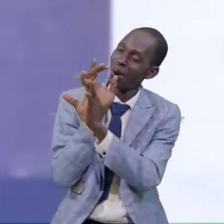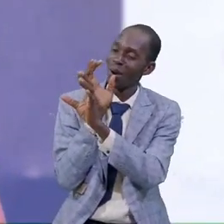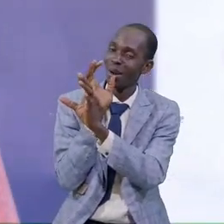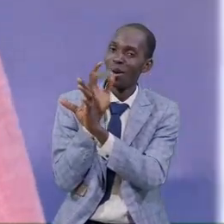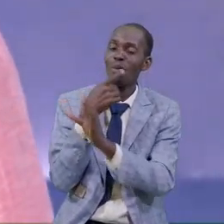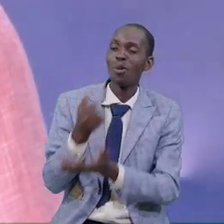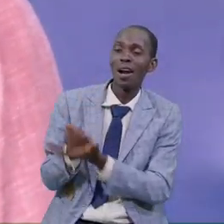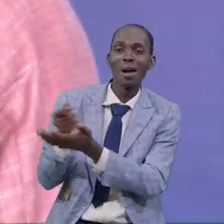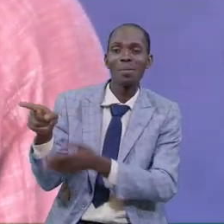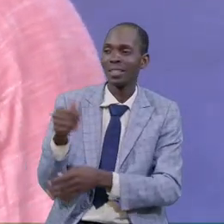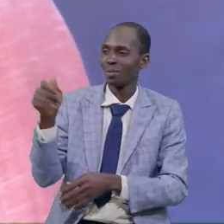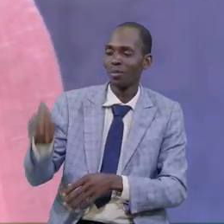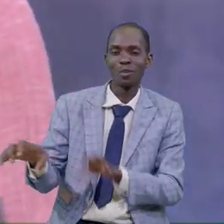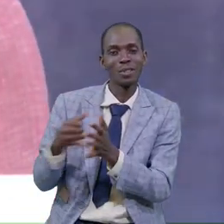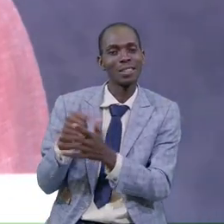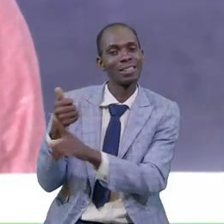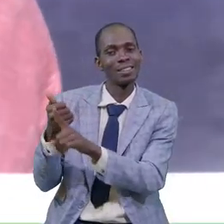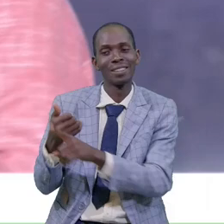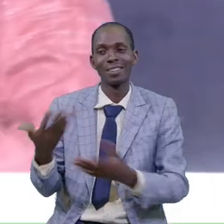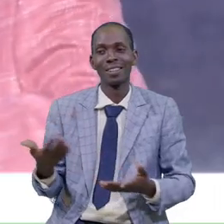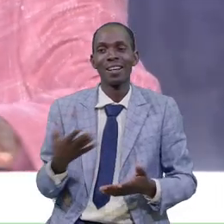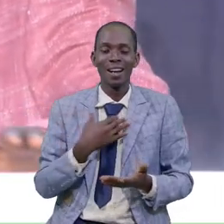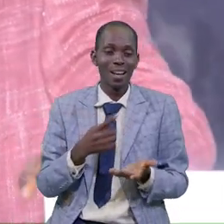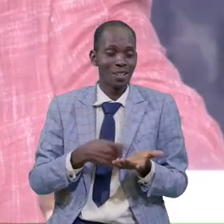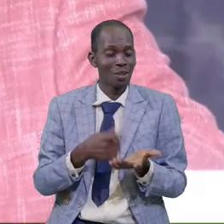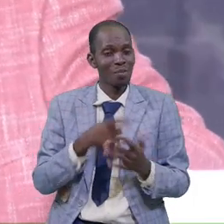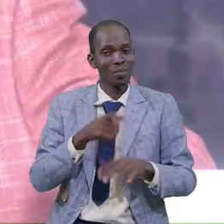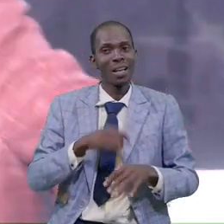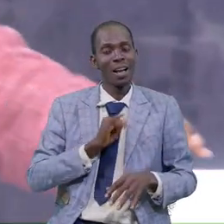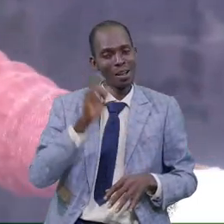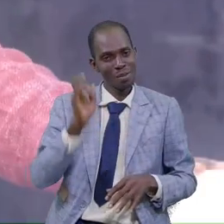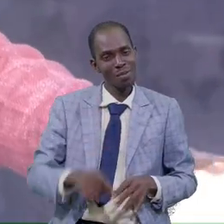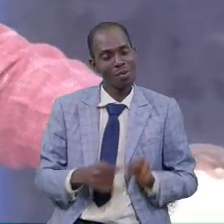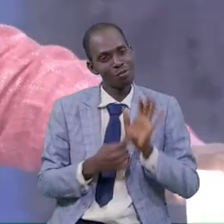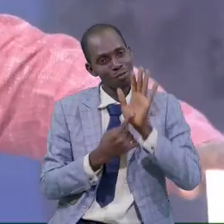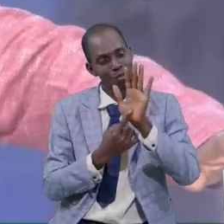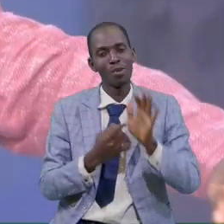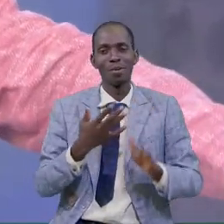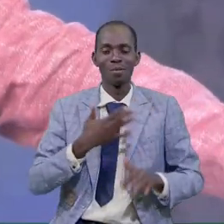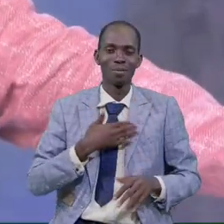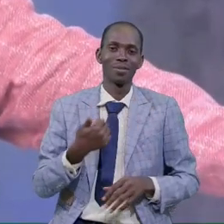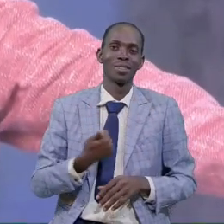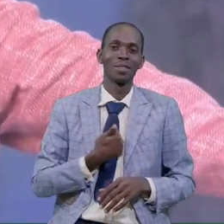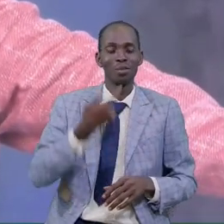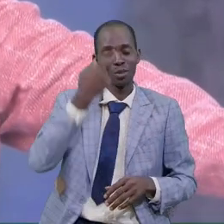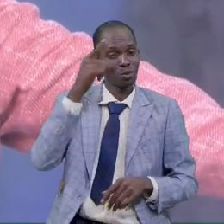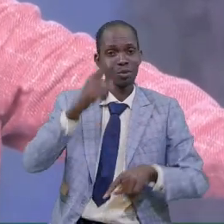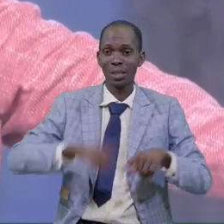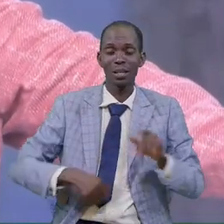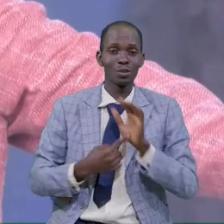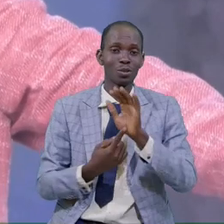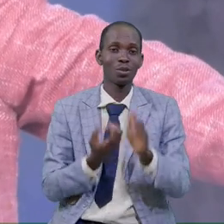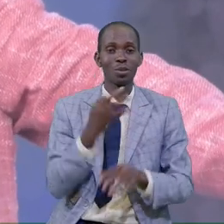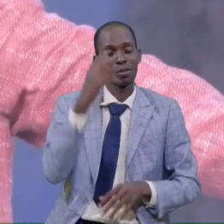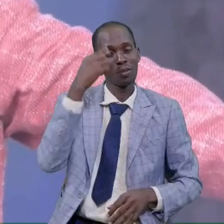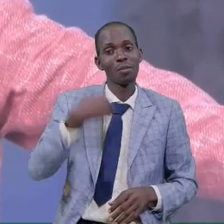maman. Mais il y a des fois, il faut que je sonne ma trompette. Parce qu'on ne pouvait pas sonner ça pour moi. Pourquoi est-ce que je le